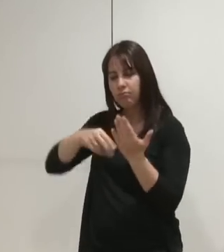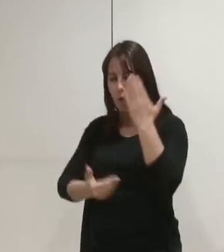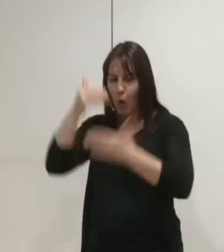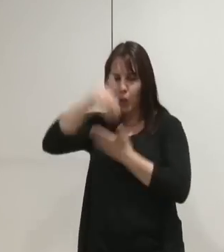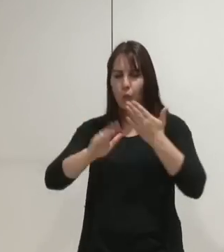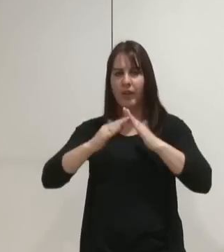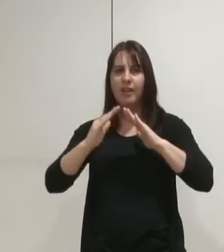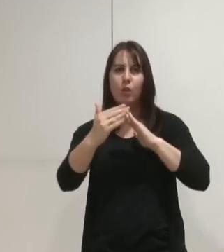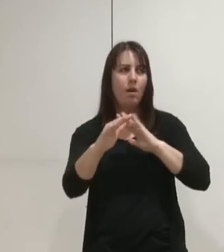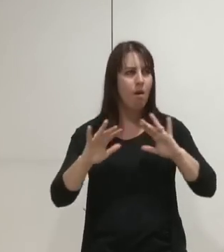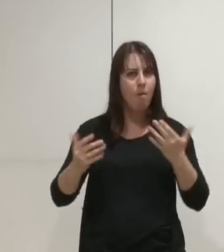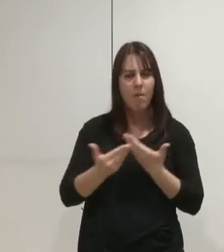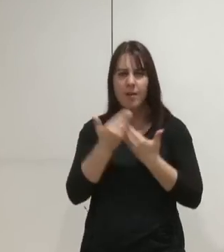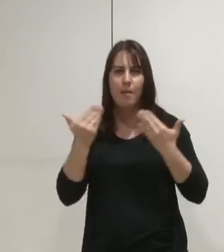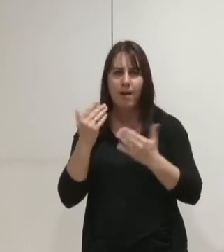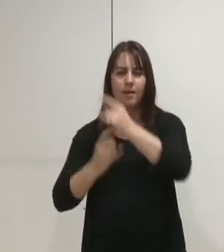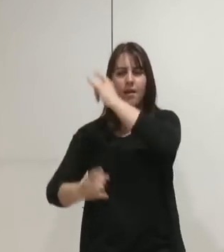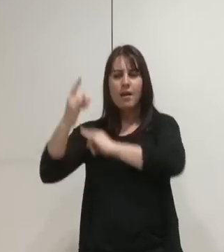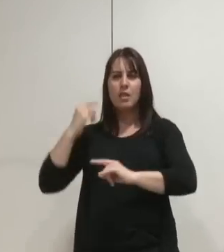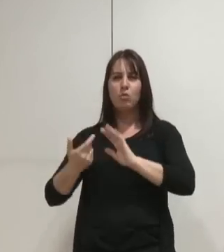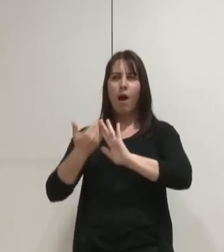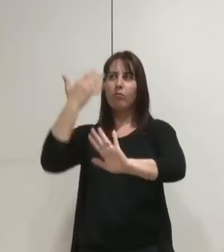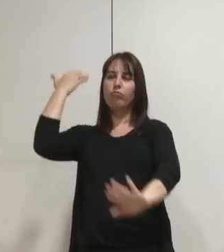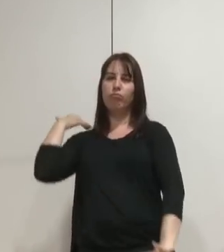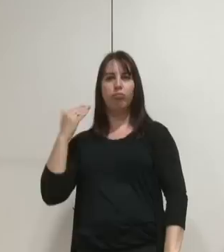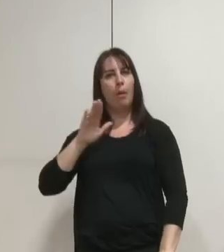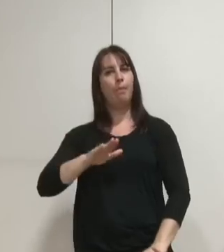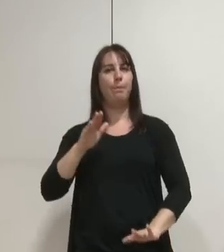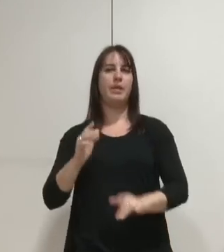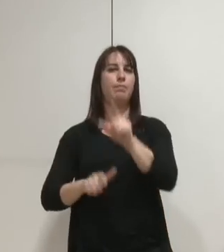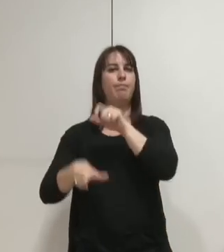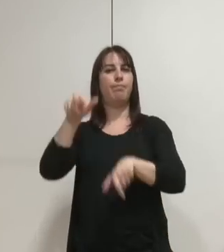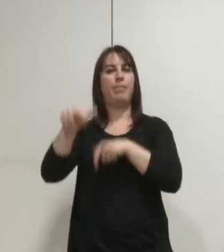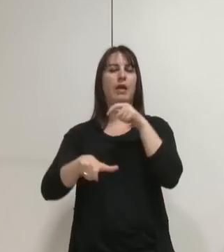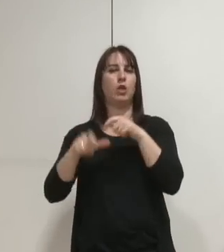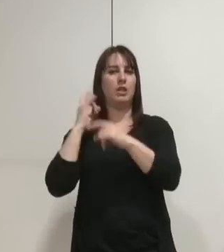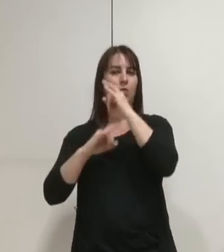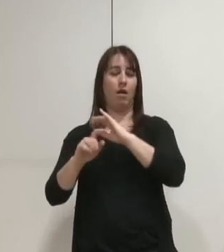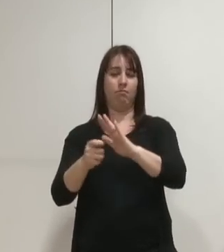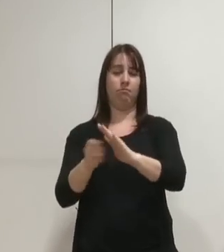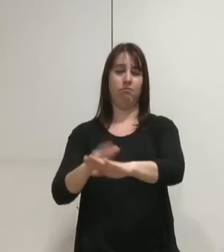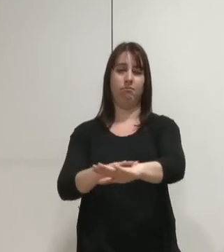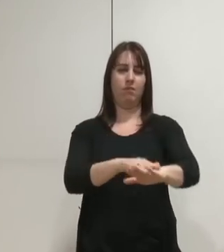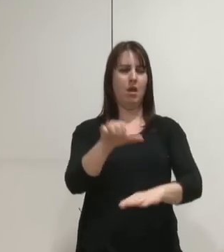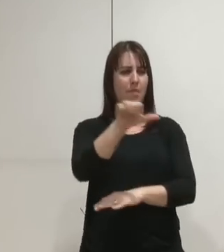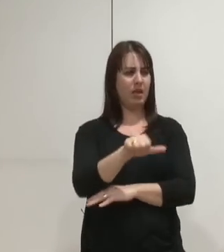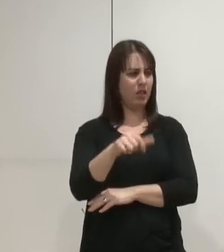des tuiles et au débat d'historien et au regard d'historien je vous invite à aller le mardi 2 je crois que c'est à la salle de l'office du